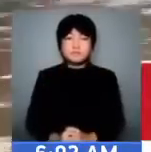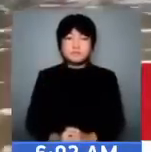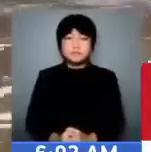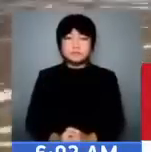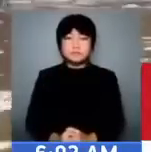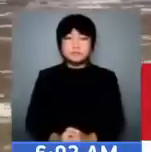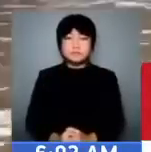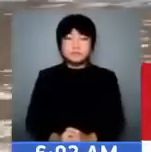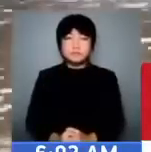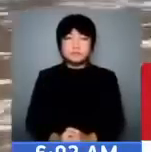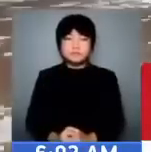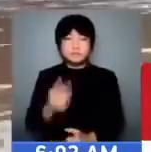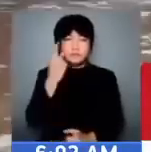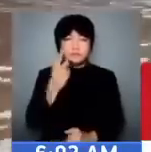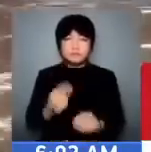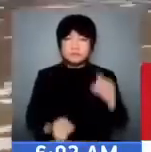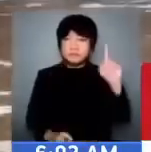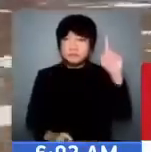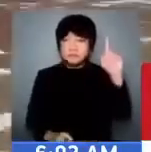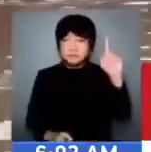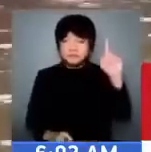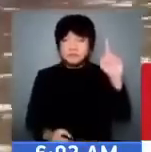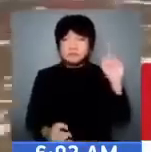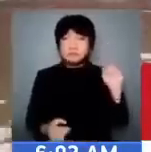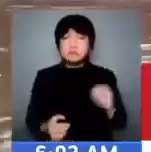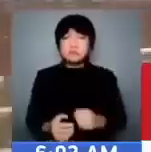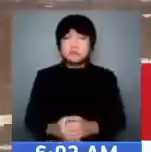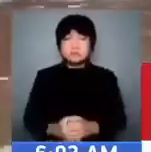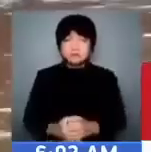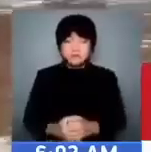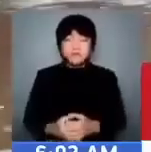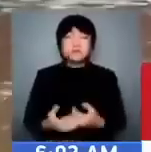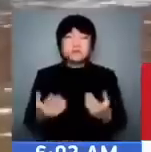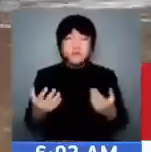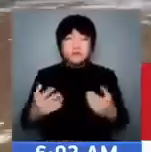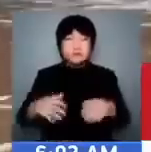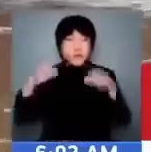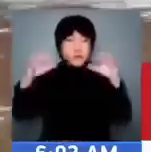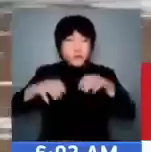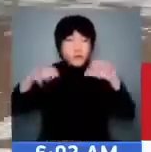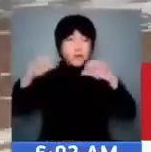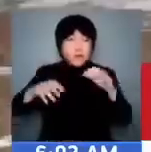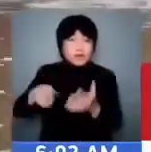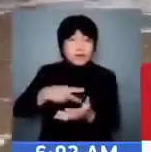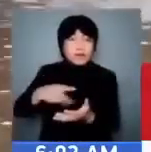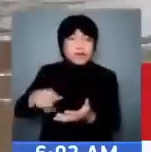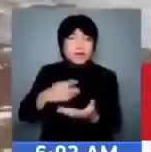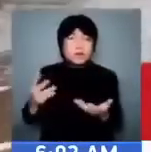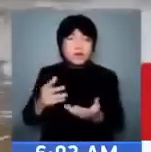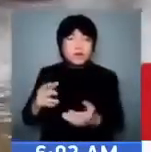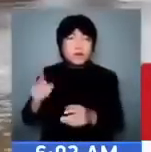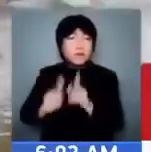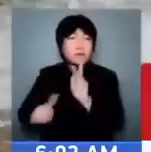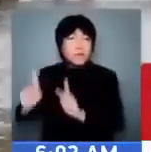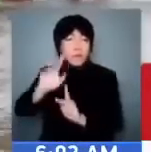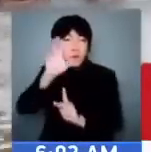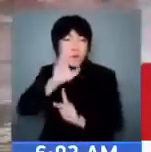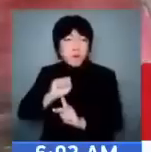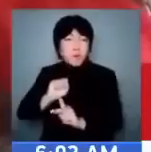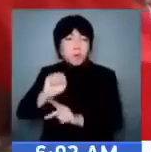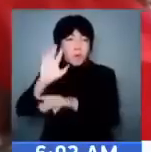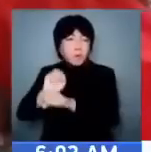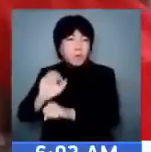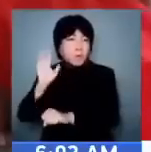Yan ang ginawang rain dance ng mga katutubong dumagat remontado sa Angat, Bulacan para sa ritual na humihiling ng ulan. Ginawa nila yan sa gitna